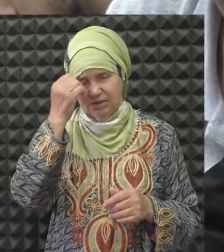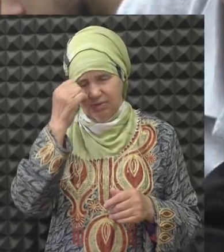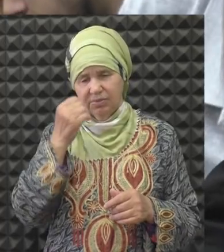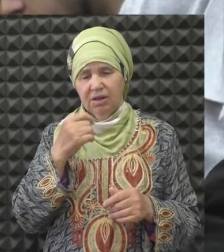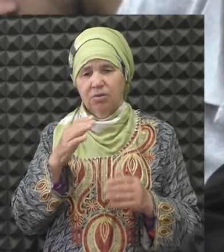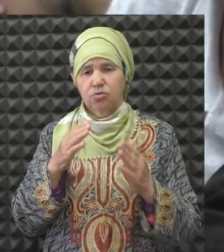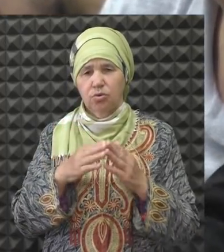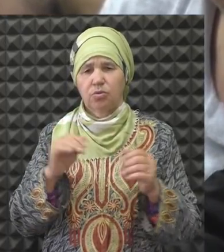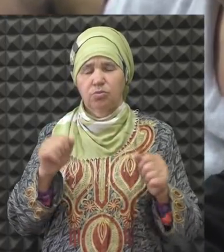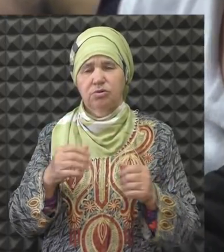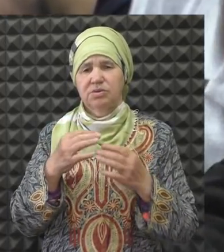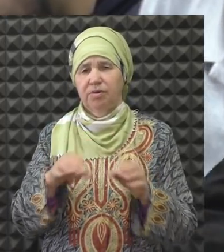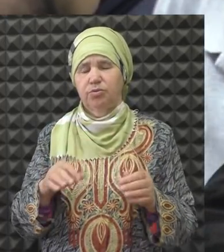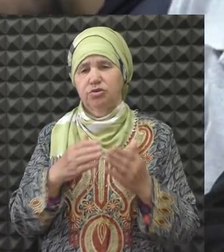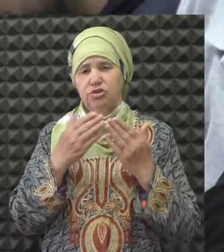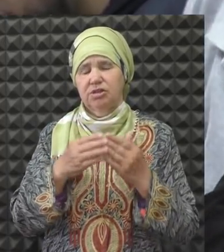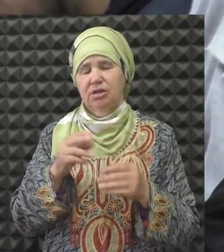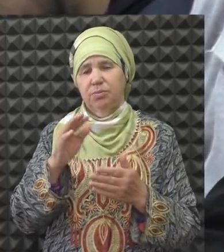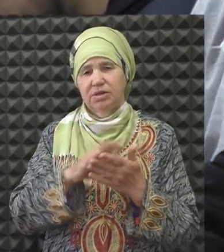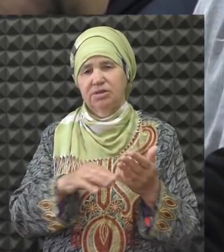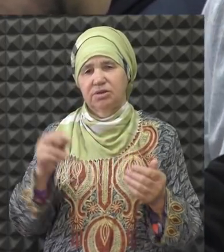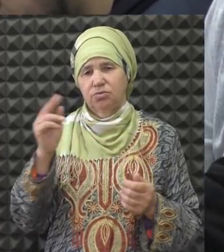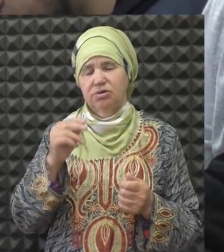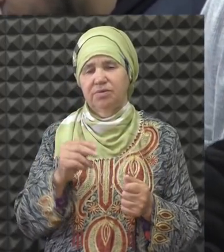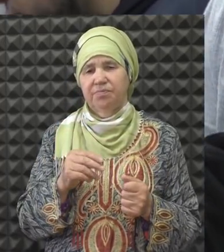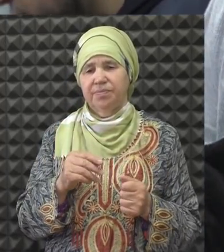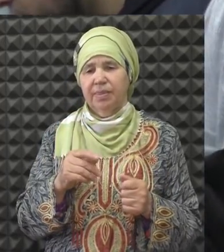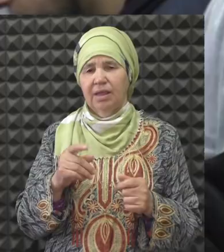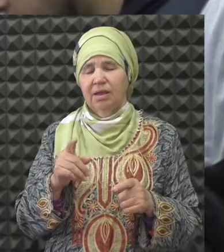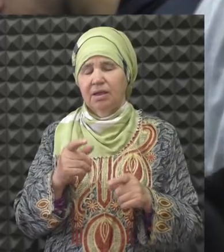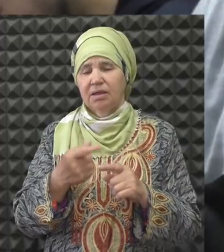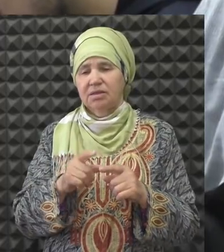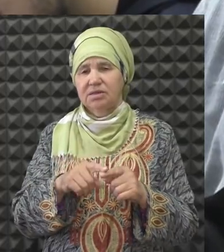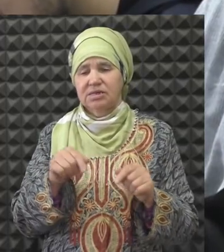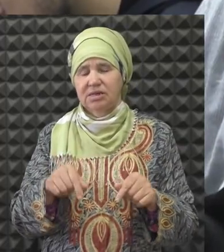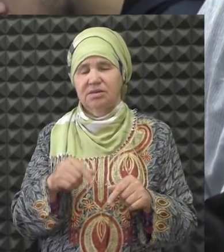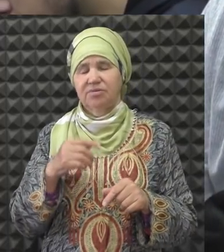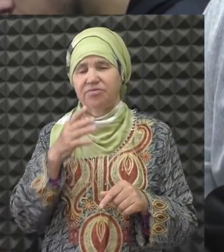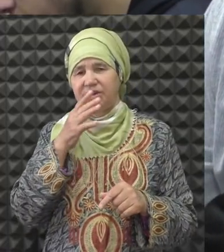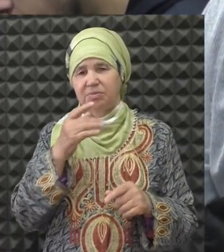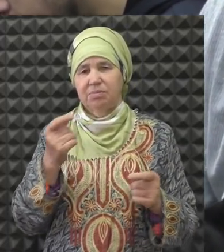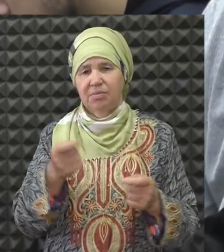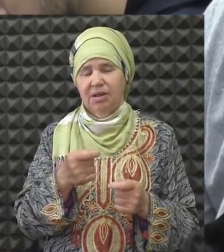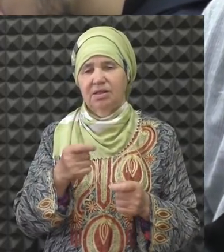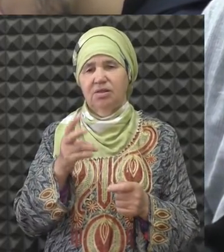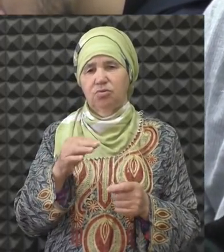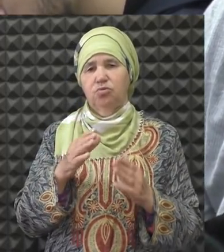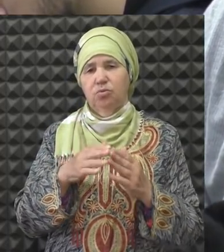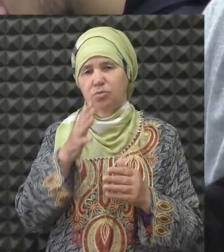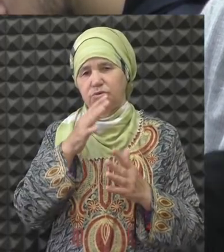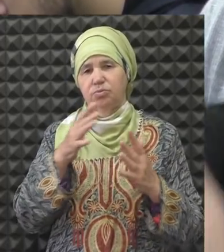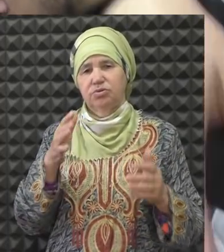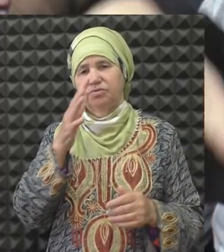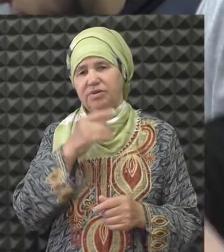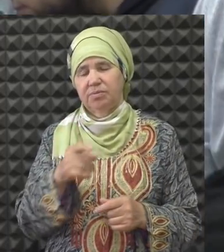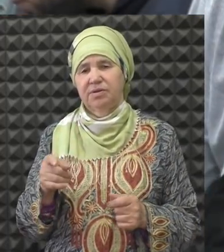Конечно, очень приятно, что да, такой подарок дали. Если возможно будет дома читать, уже